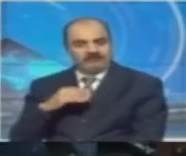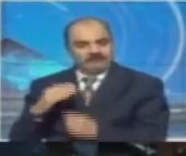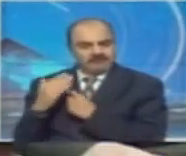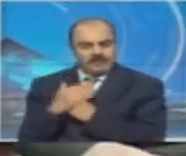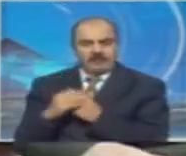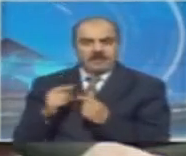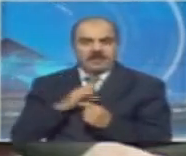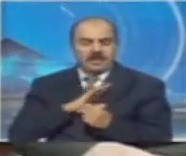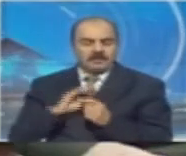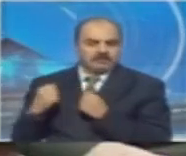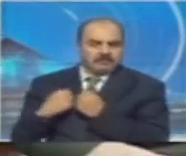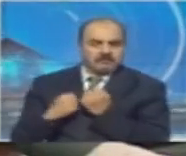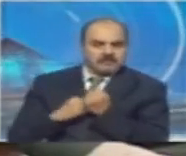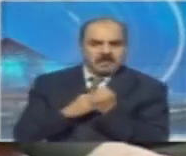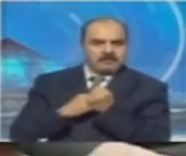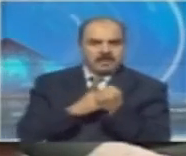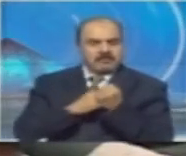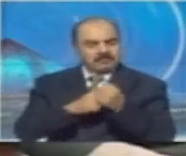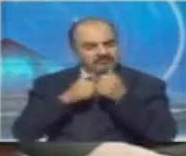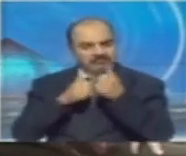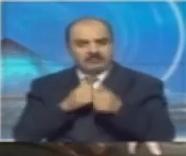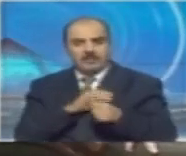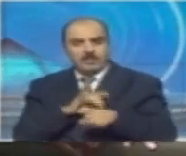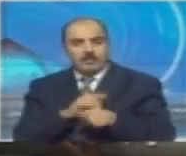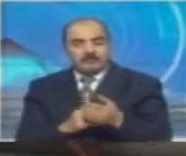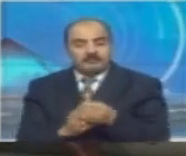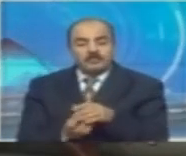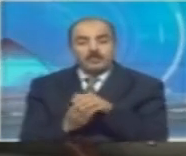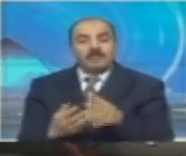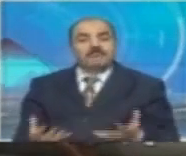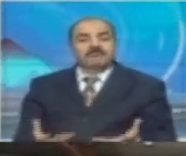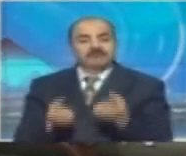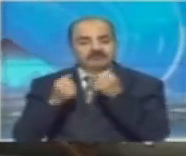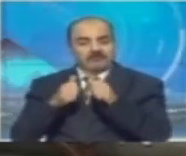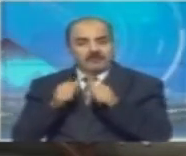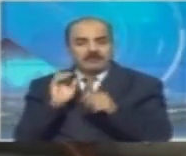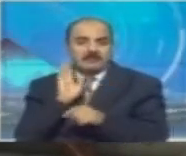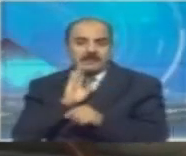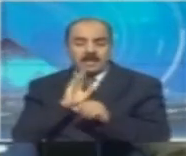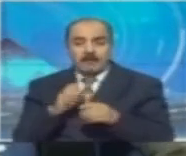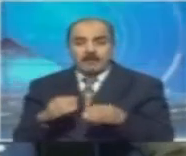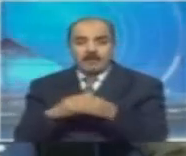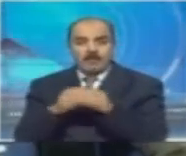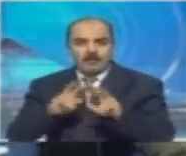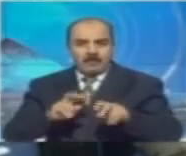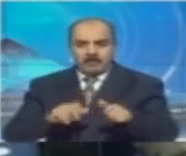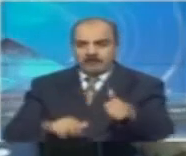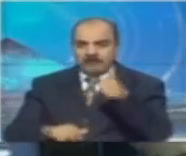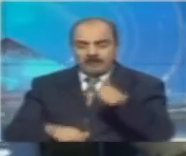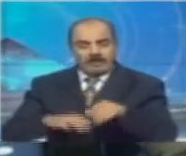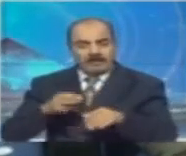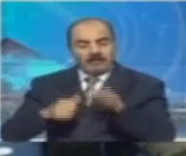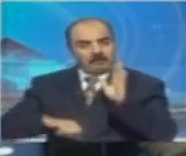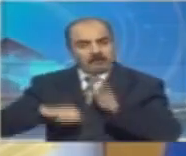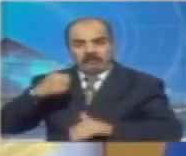تليه القياده العامه للقوات المسلحه للكليه مما ساهم بشكل كبير في حصول فريقه البحث على تلك الجائزه